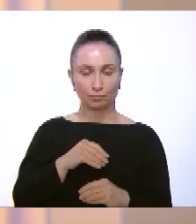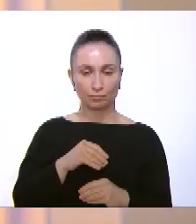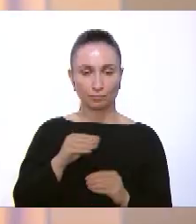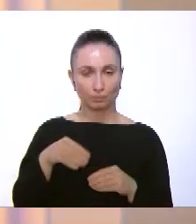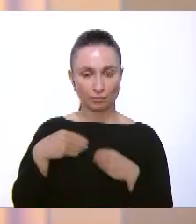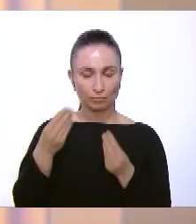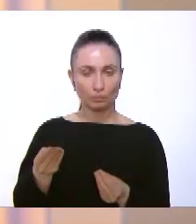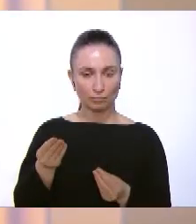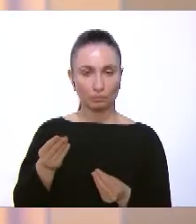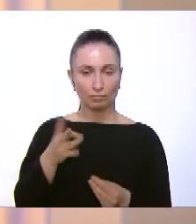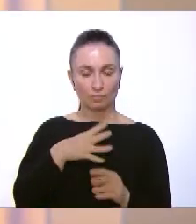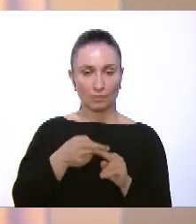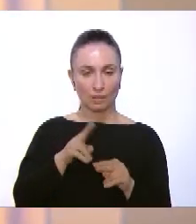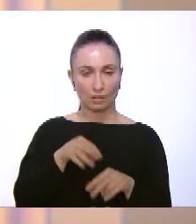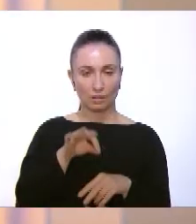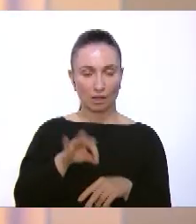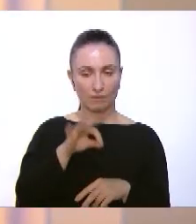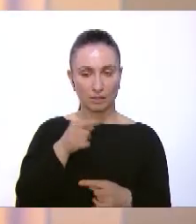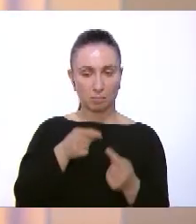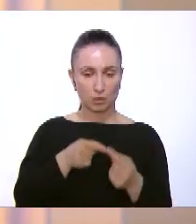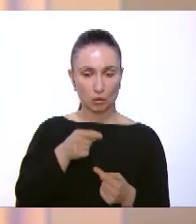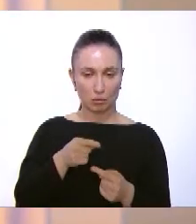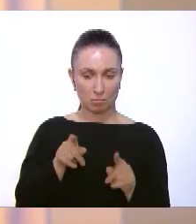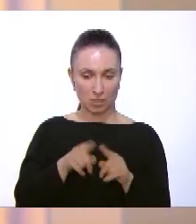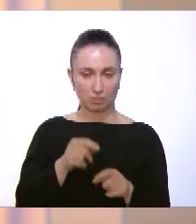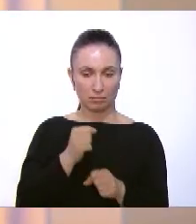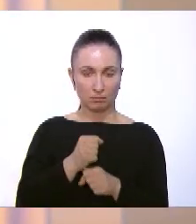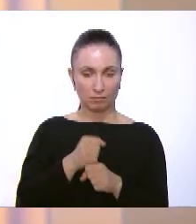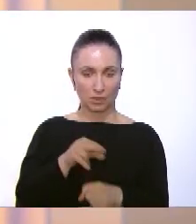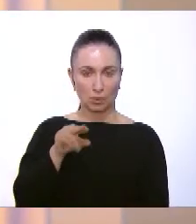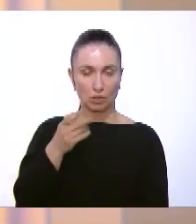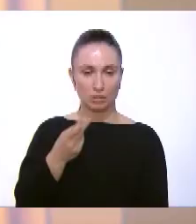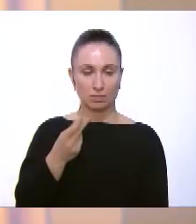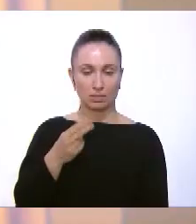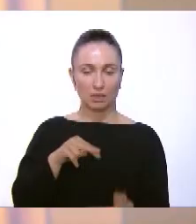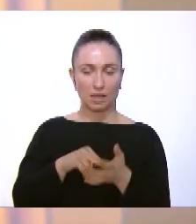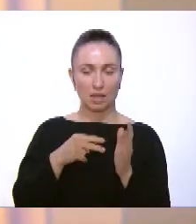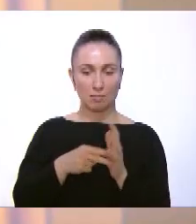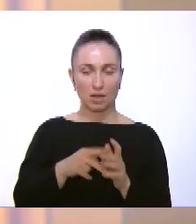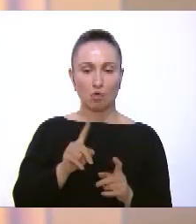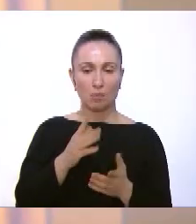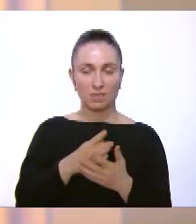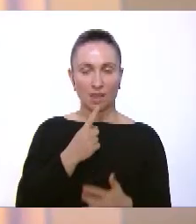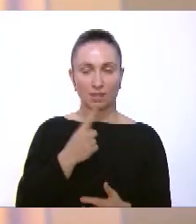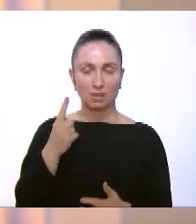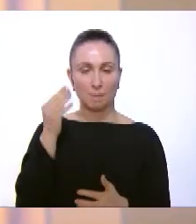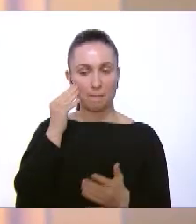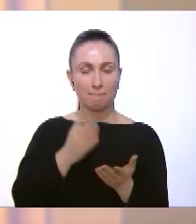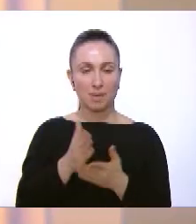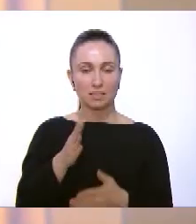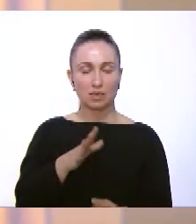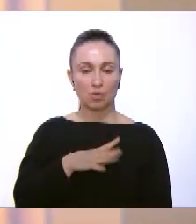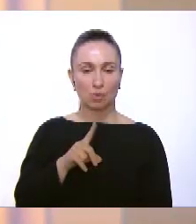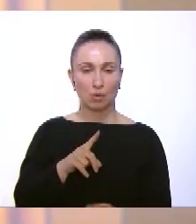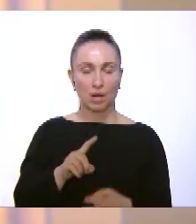შესაძლებლობას მისცემდა ამ დაავადებასთან ბრძოლისა და ასე შეიქმნა ეს დოც სტრატეგია, რომლის ერთადერთი მიზანი იყო იმ